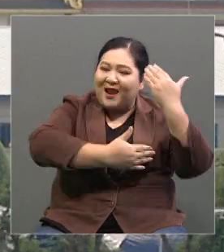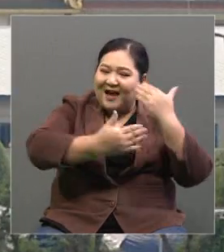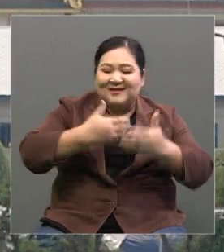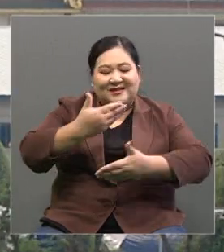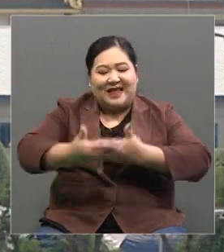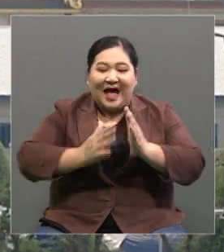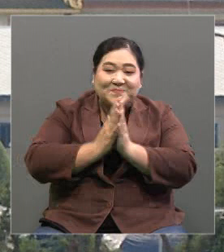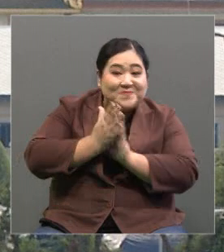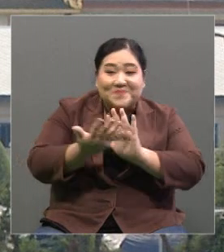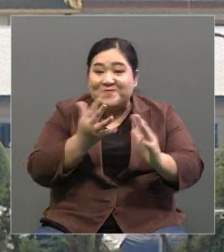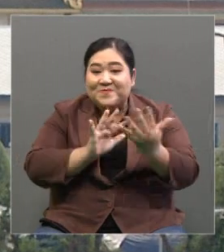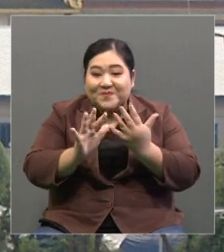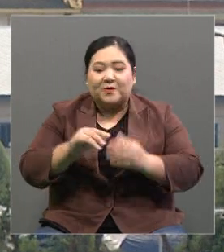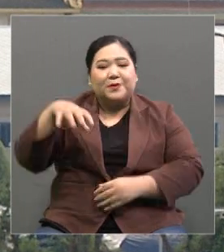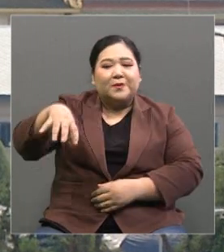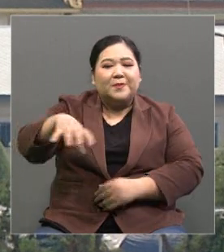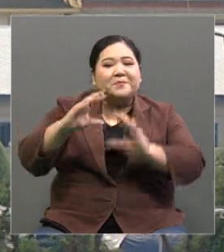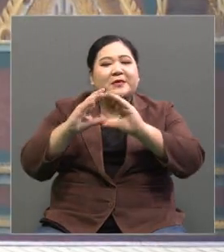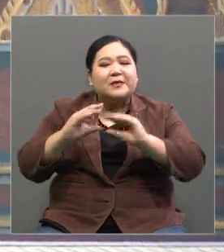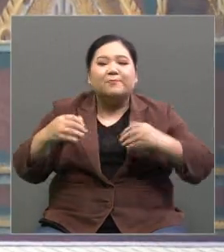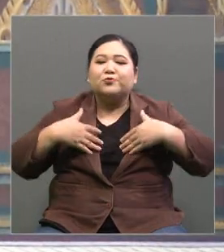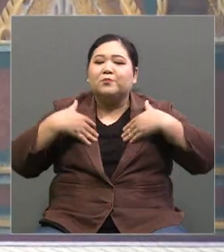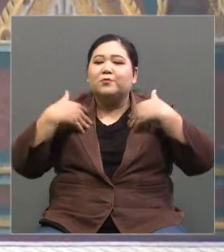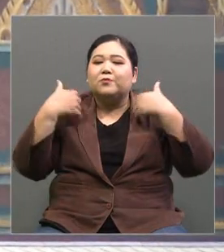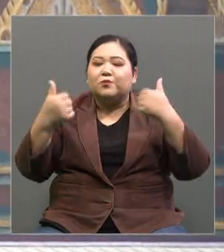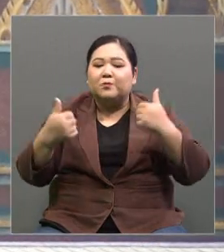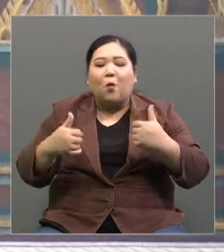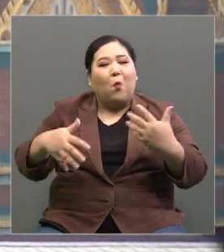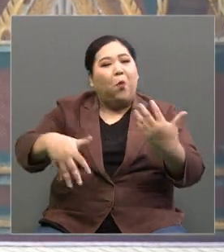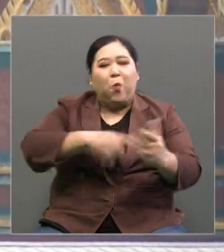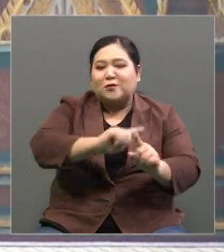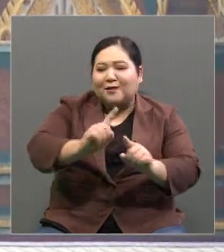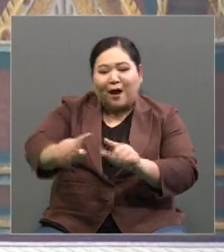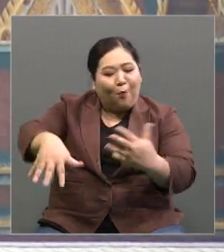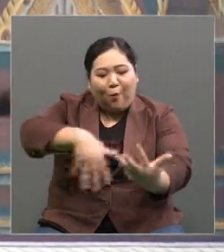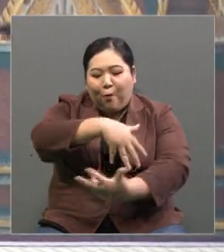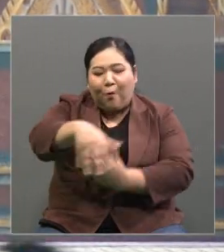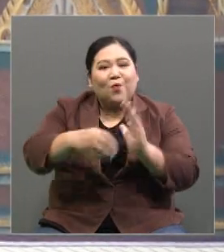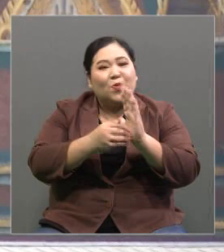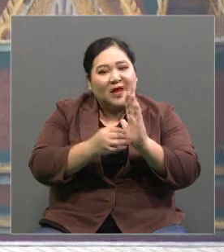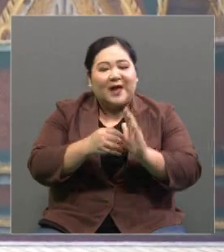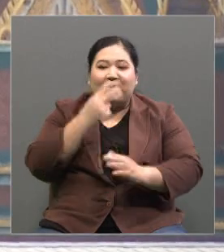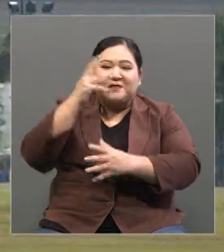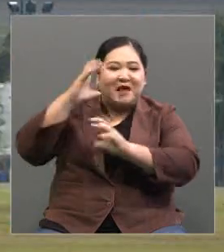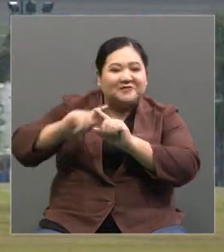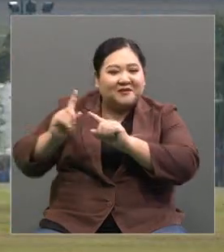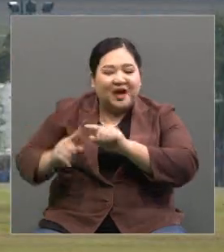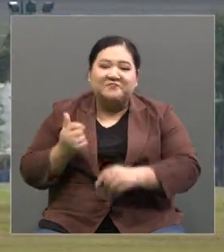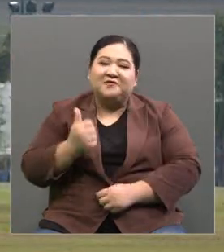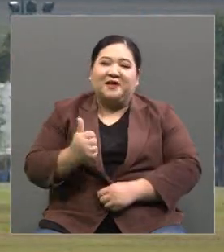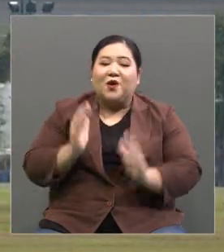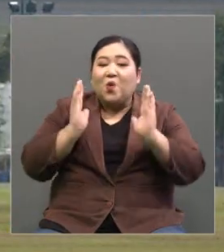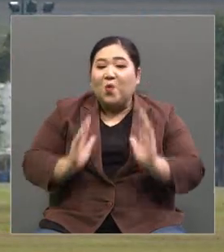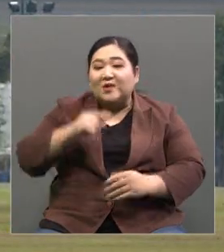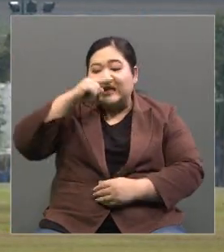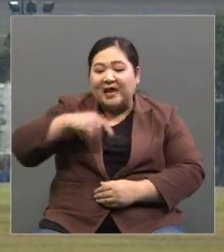คึกคักรวมถึงทิวทัศน์อันเงียบสงบค่ะมอบประสบการณ์ให้แก่นักท่องเที่ยวเสมือนกันชมภาพยนตร์น่ะนะคะรวมทั้งยังมีสถานที่